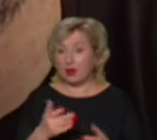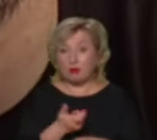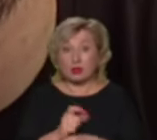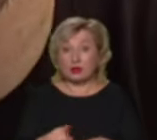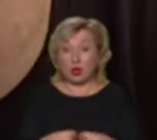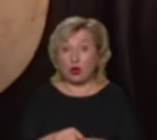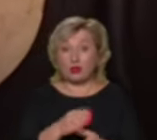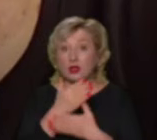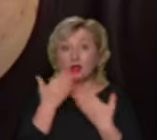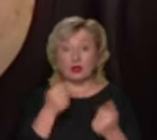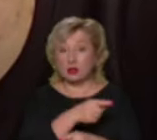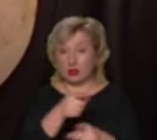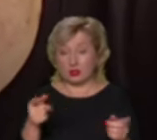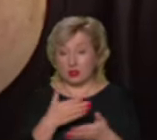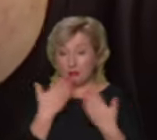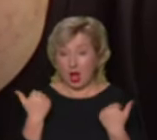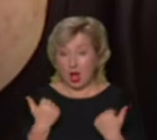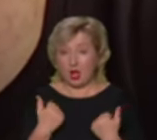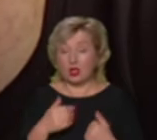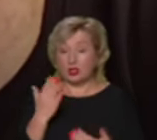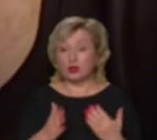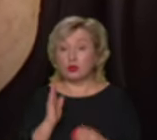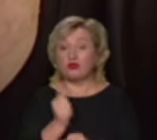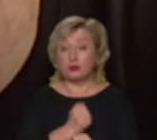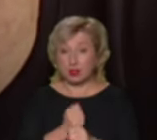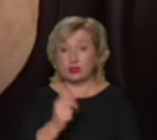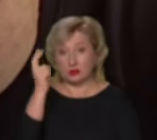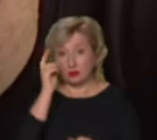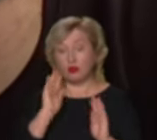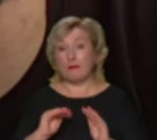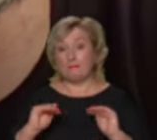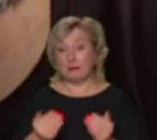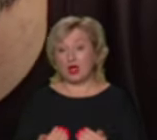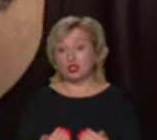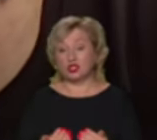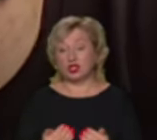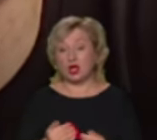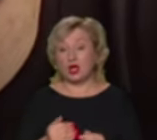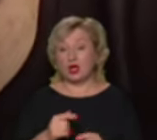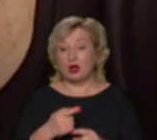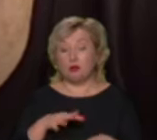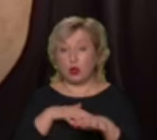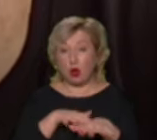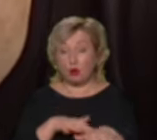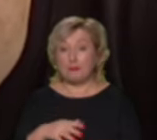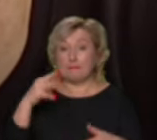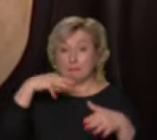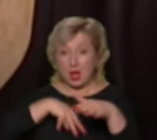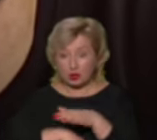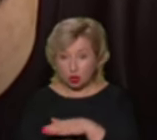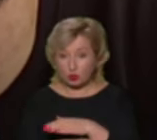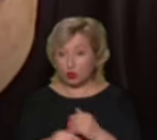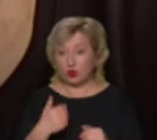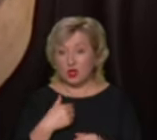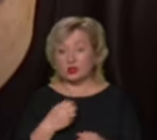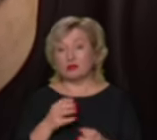нема. От. Ну, тим не менше, якщо вони будуть відпрацьовувати в Києві, значить буде менше корків, враховуючи, що метрополітен в нас не зовсім